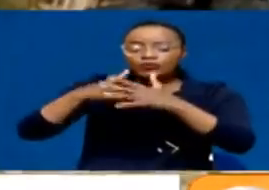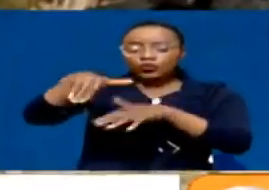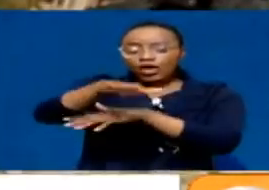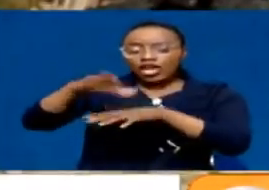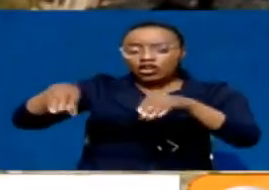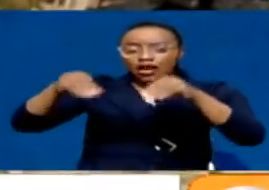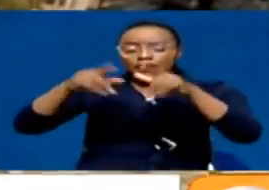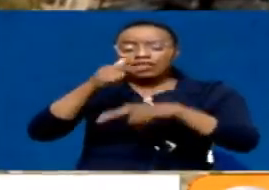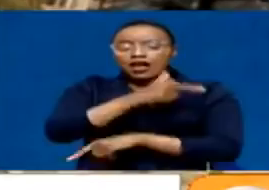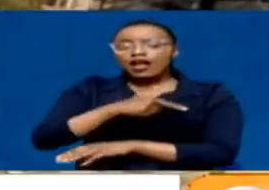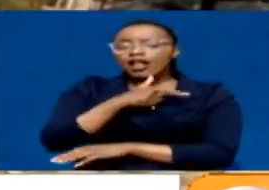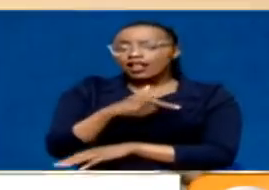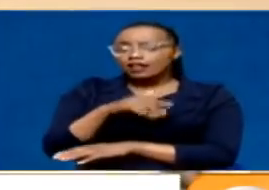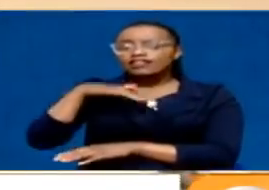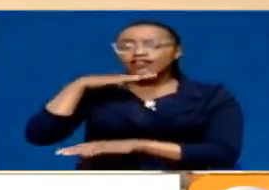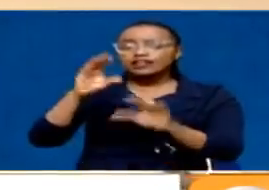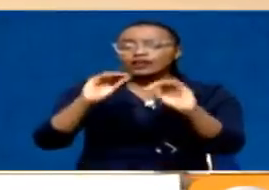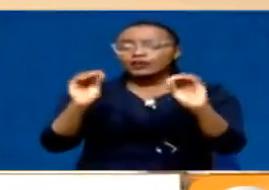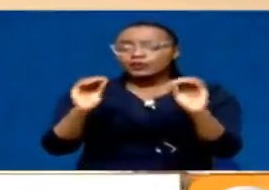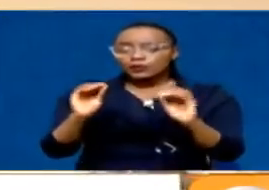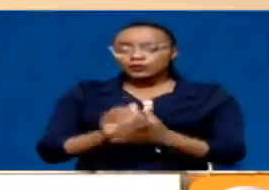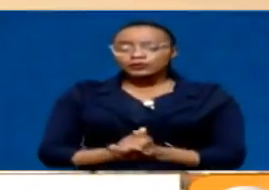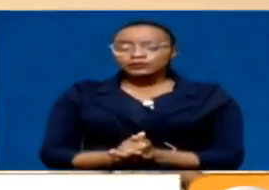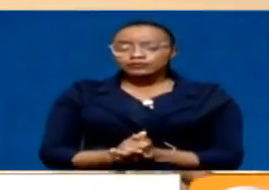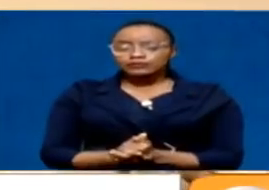ufuoni wakiponea chupuchupu.